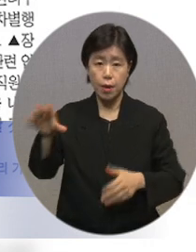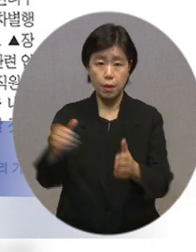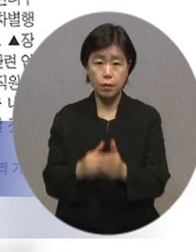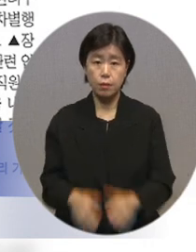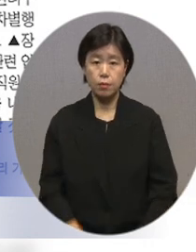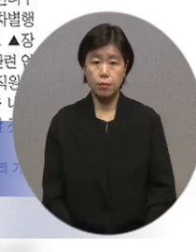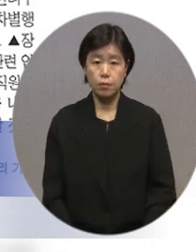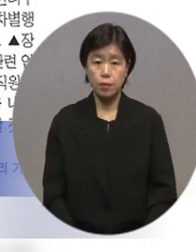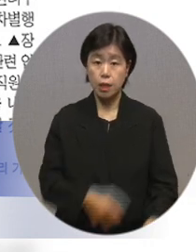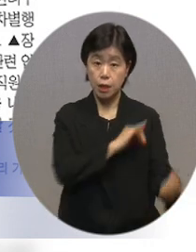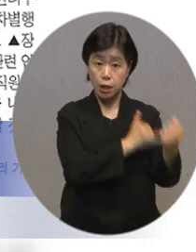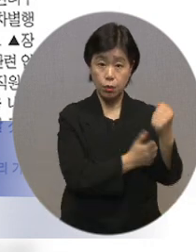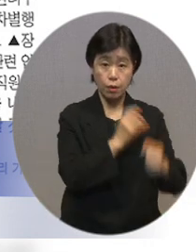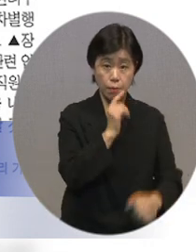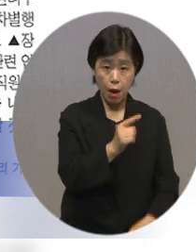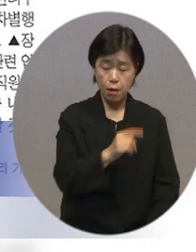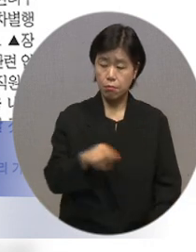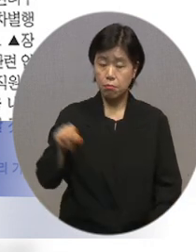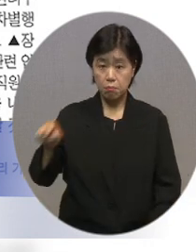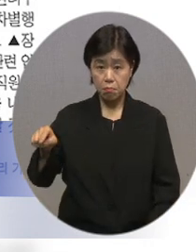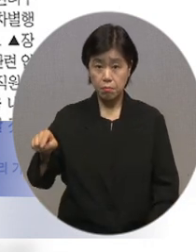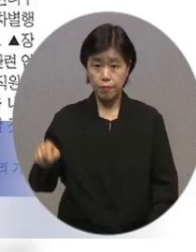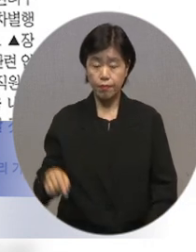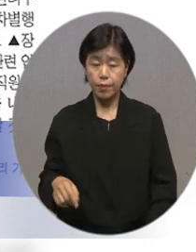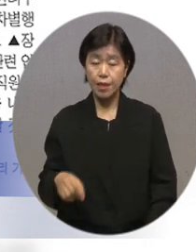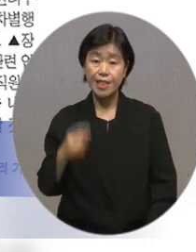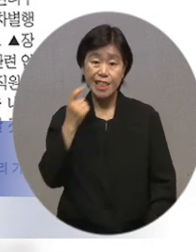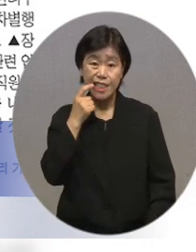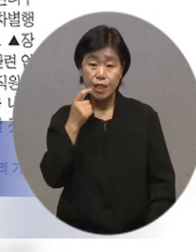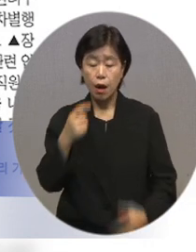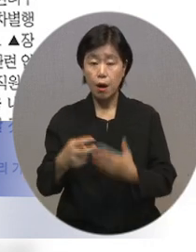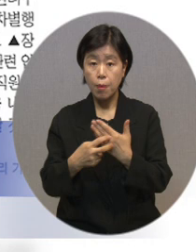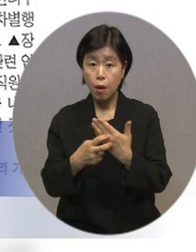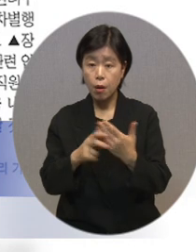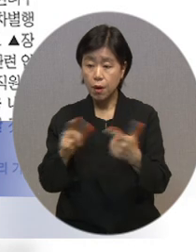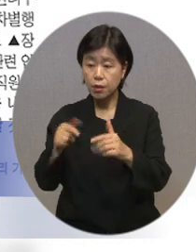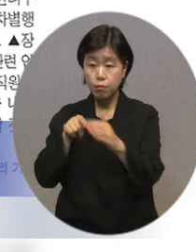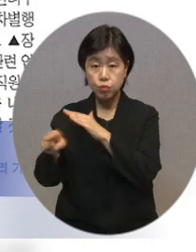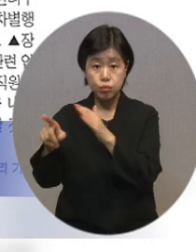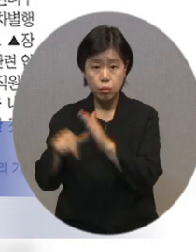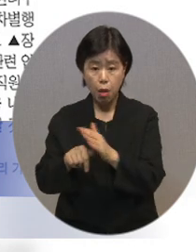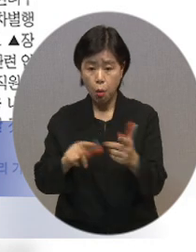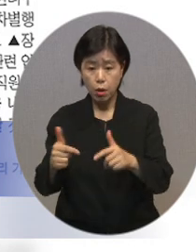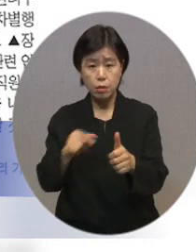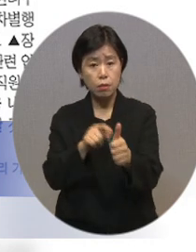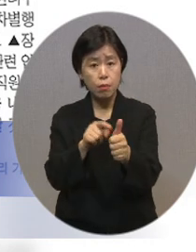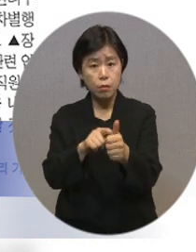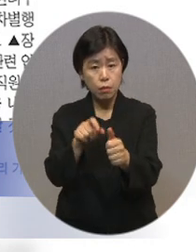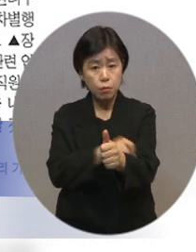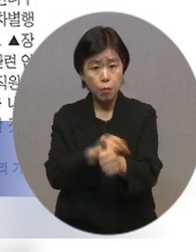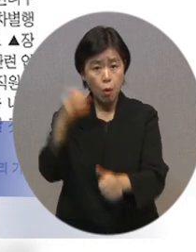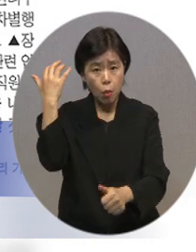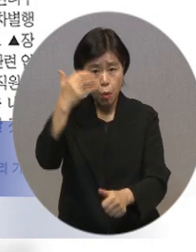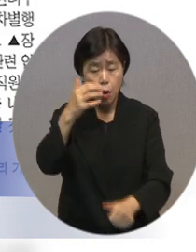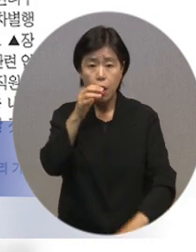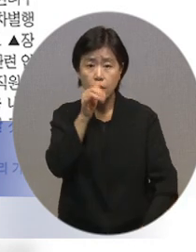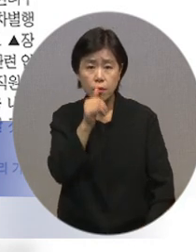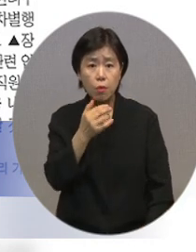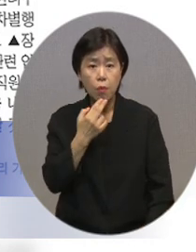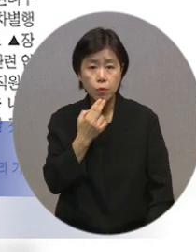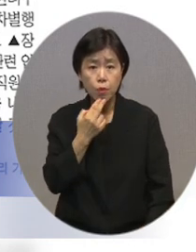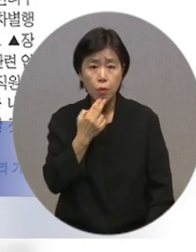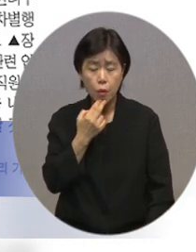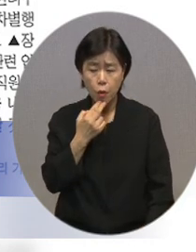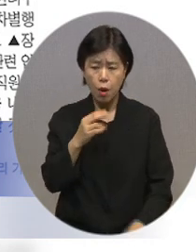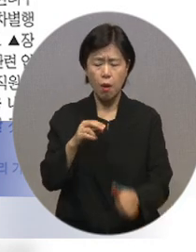해당 병원이 신청인에게 치과 진료를 하 데 있어 현저히 곤란한 사정이나 지나친 부담이 있다고 보기는